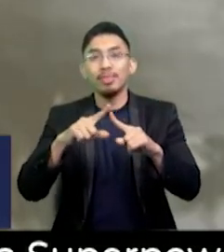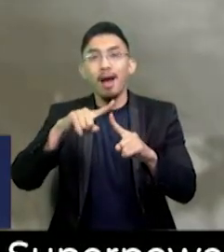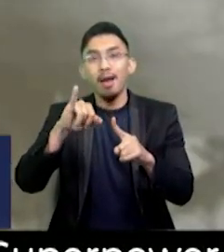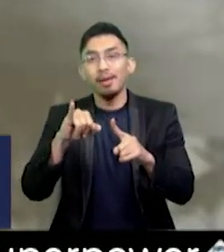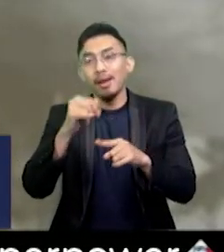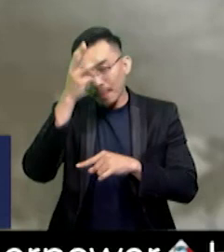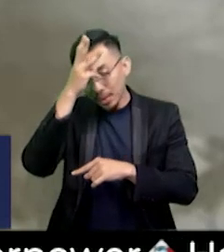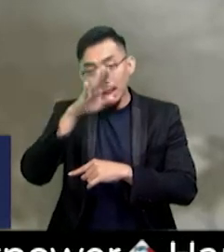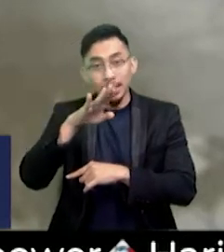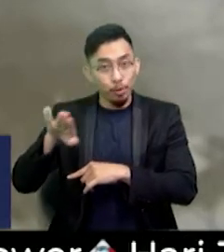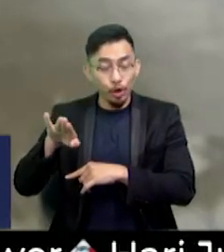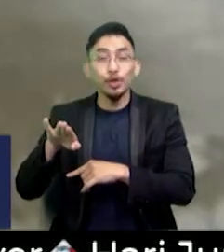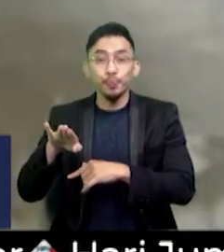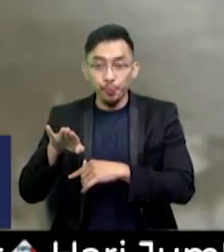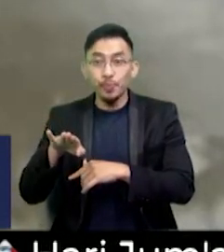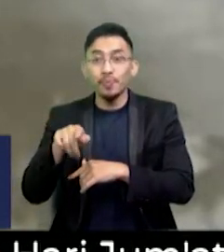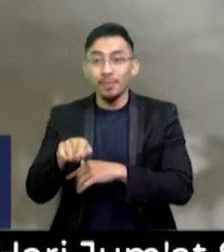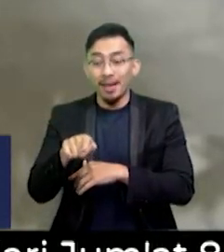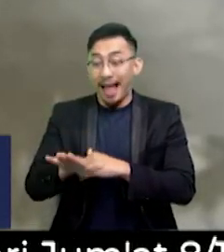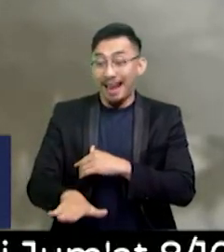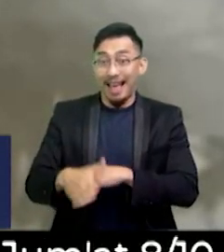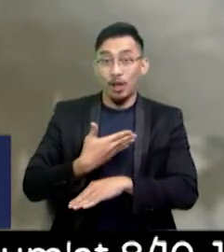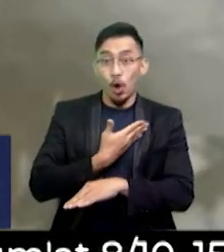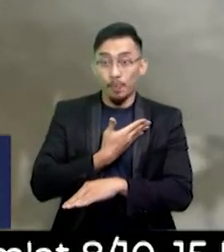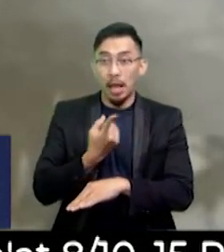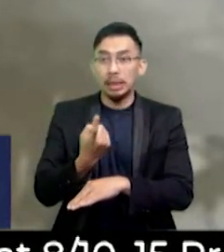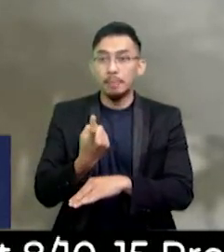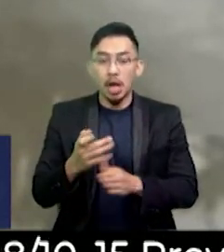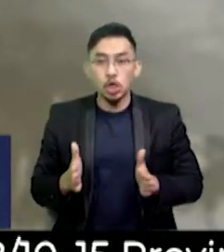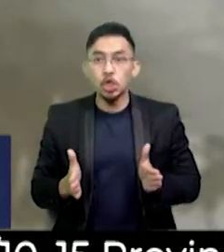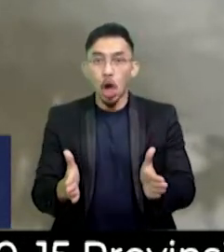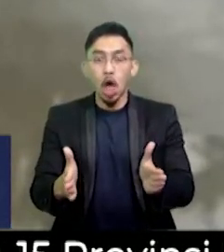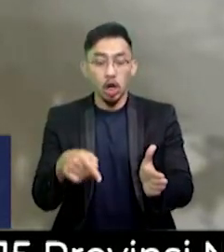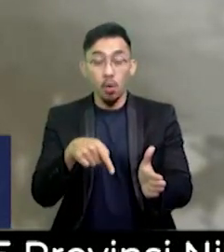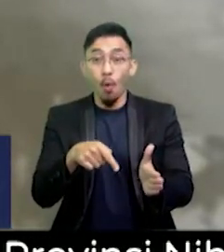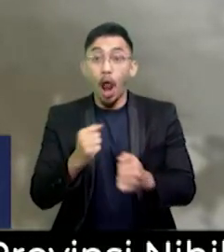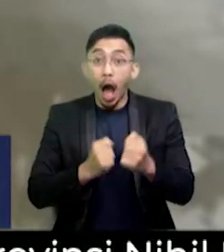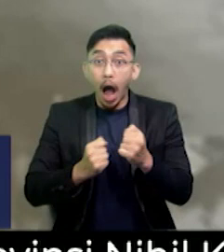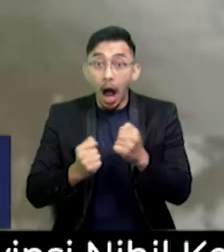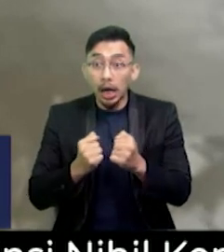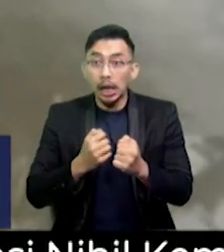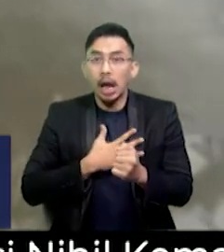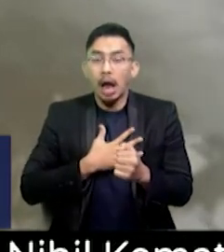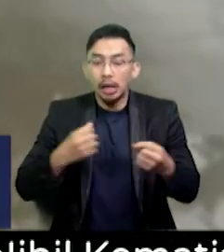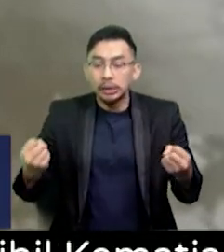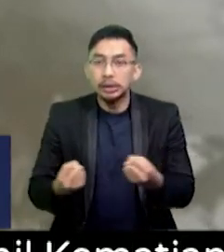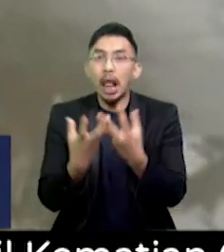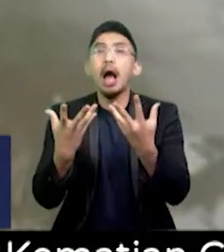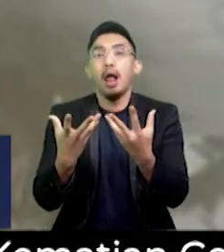jalan, anak korban berusia 2 tahun berlari ke tengah jalan. Khawatir anaknya tertabrak kendaraan, korban Maimunah berusaha